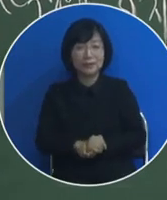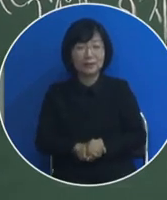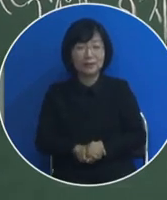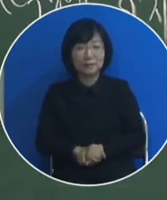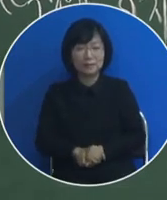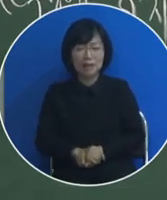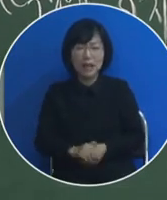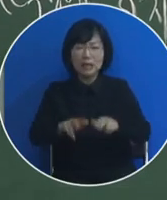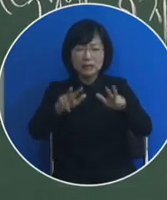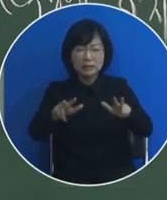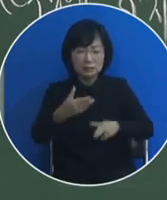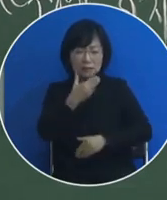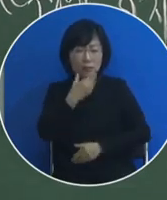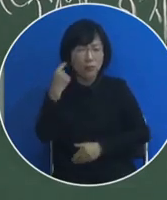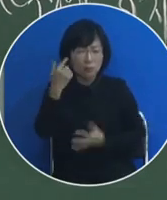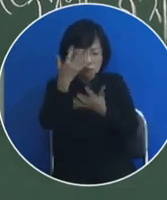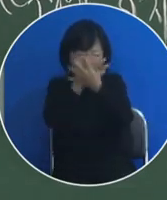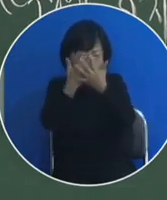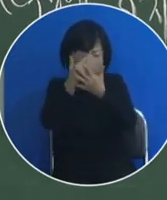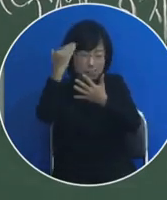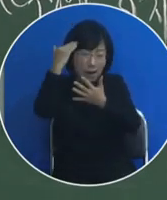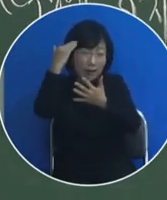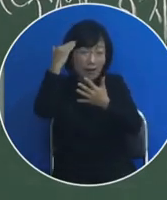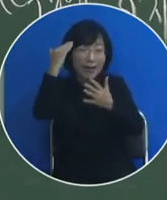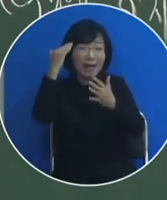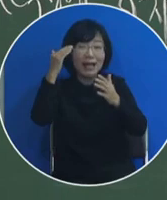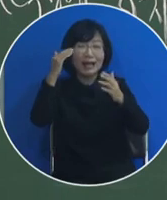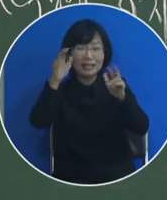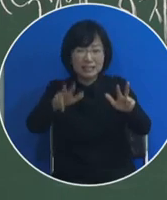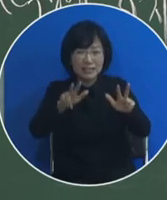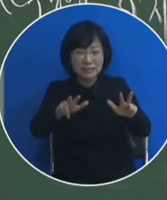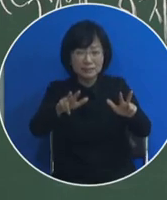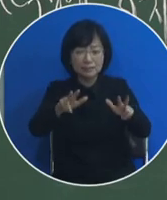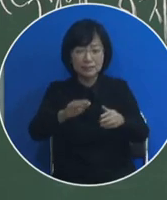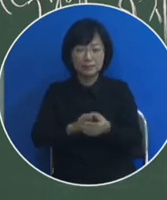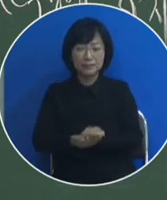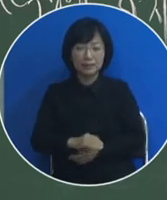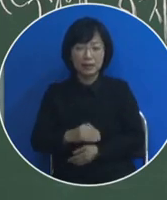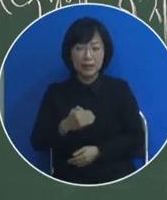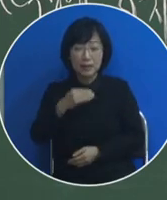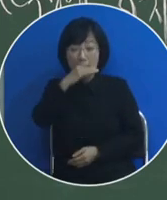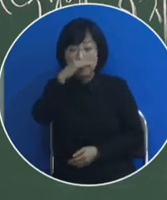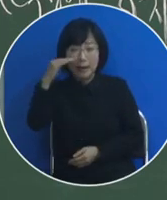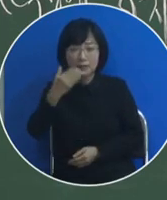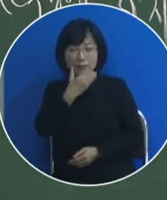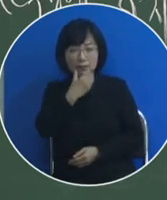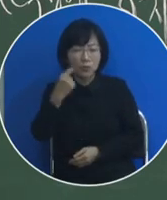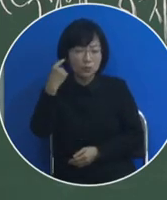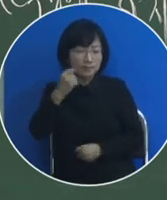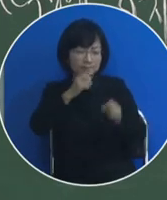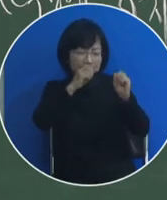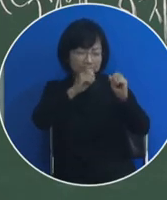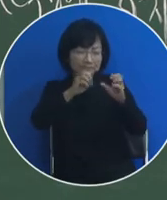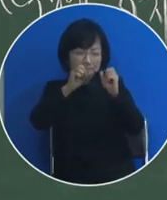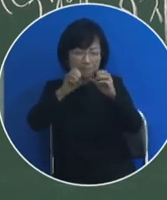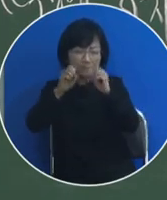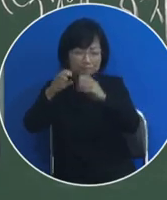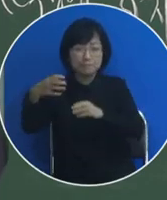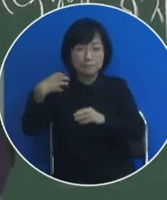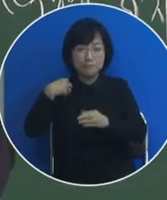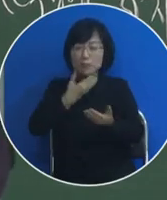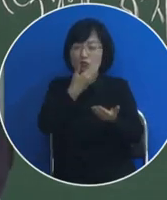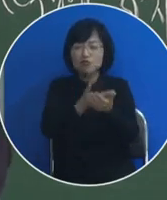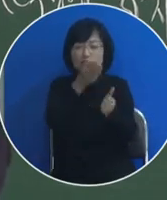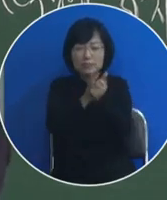이 시대에 복음으로 사람 바르게 만들 수 있는 중직자 되게 하옵소서. In this age that is blocking the gospel, I'm going to become the